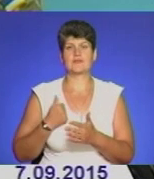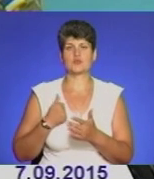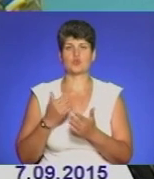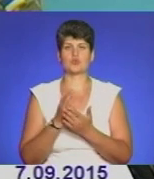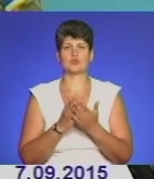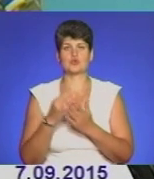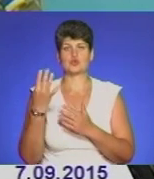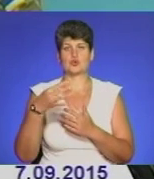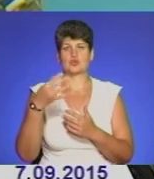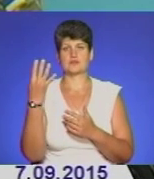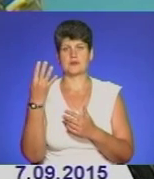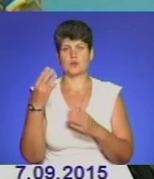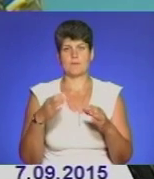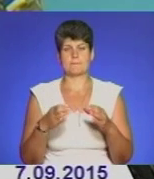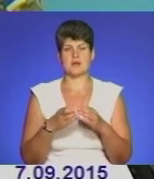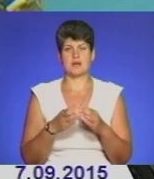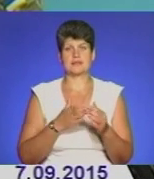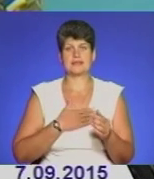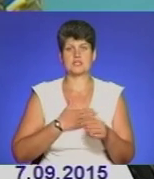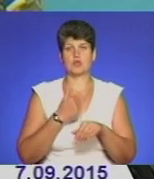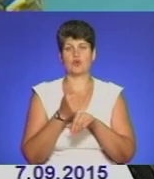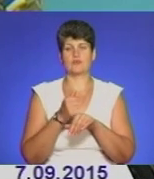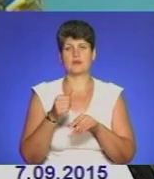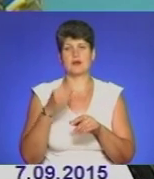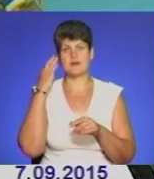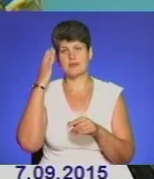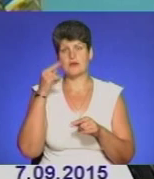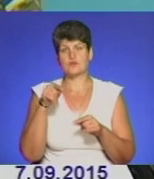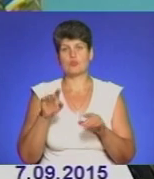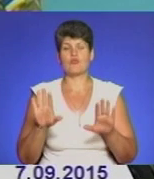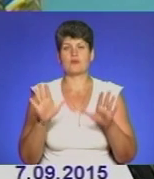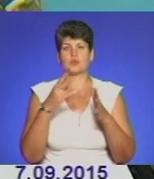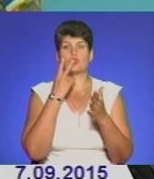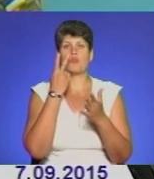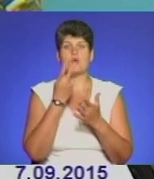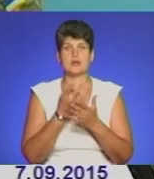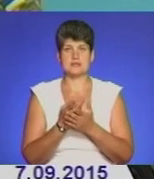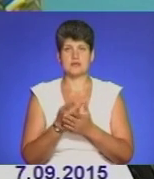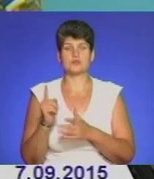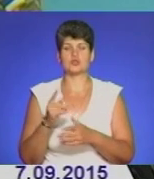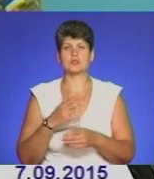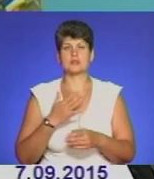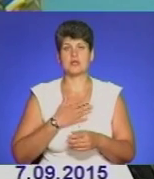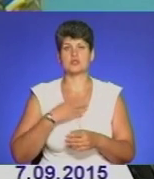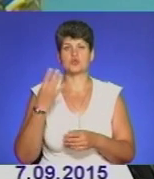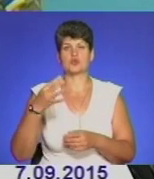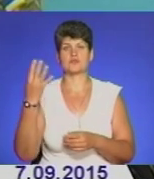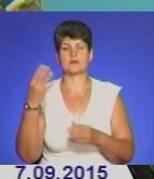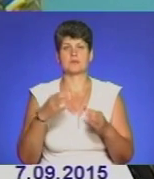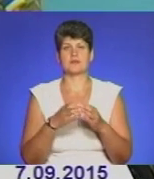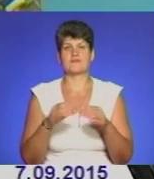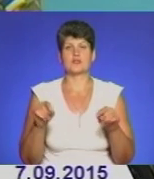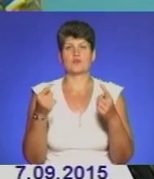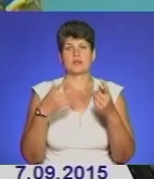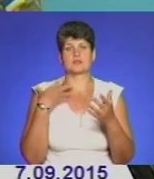військовослужбовцями 44-ї бригади. Наша головна ідея в цьому випадку – показати, що наша 44-та бригада відновила свою